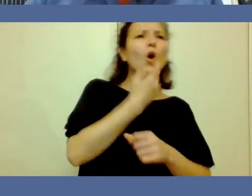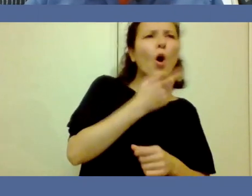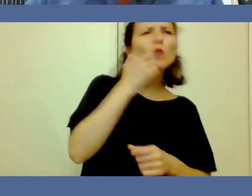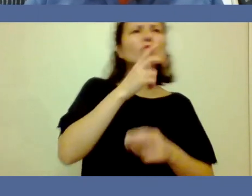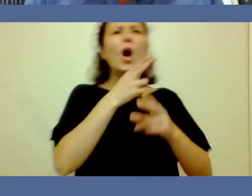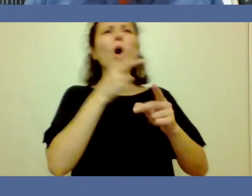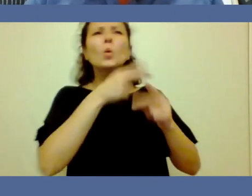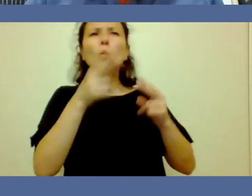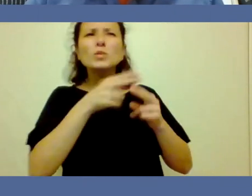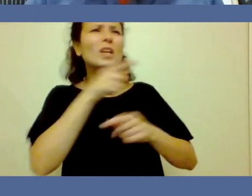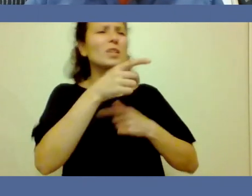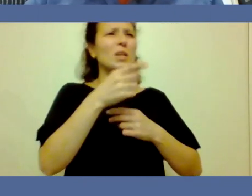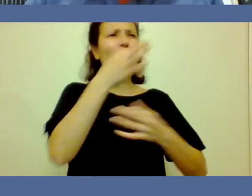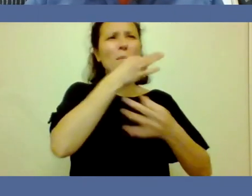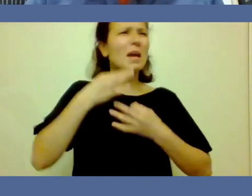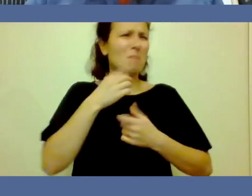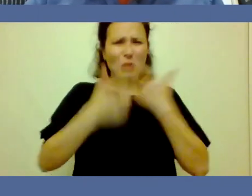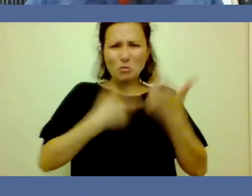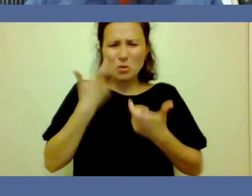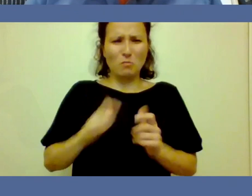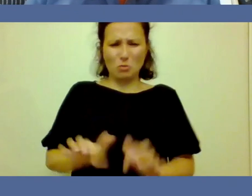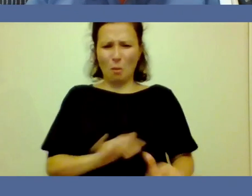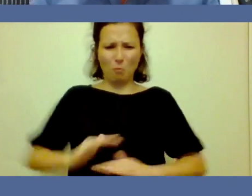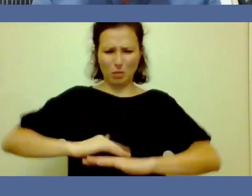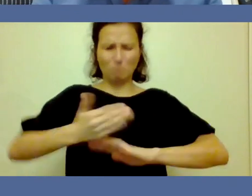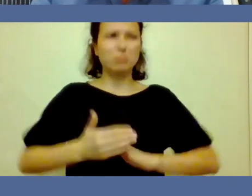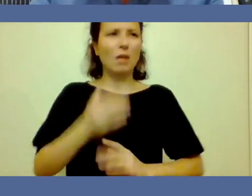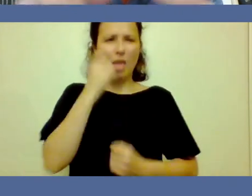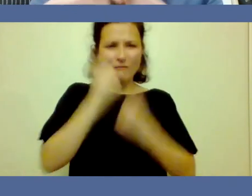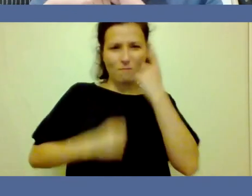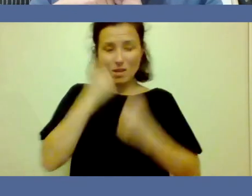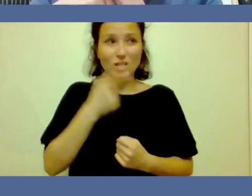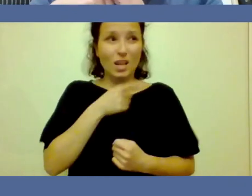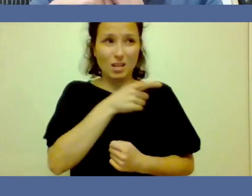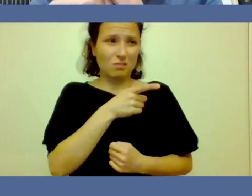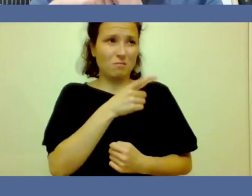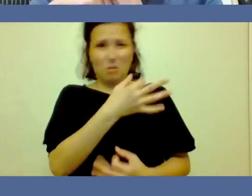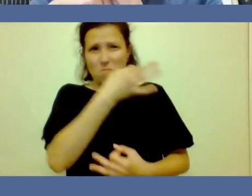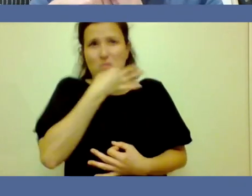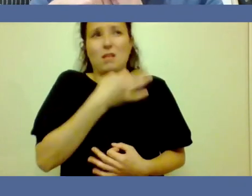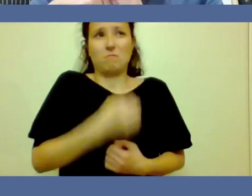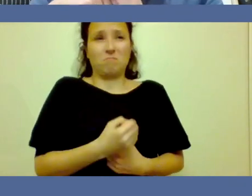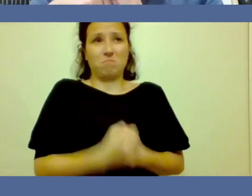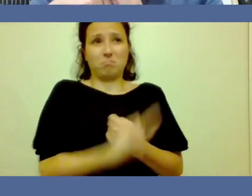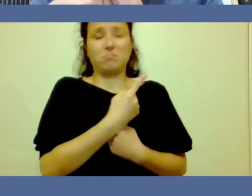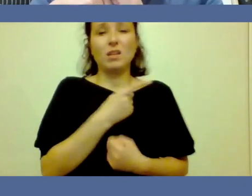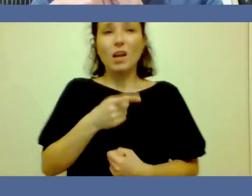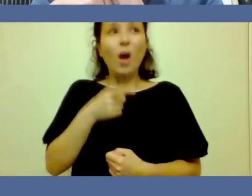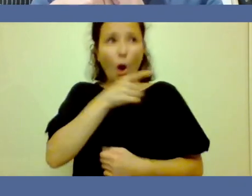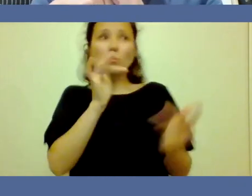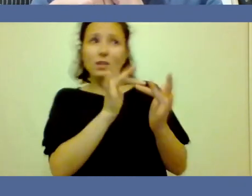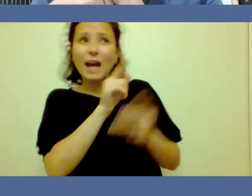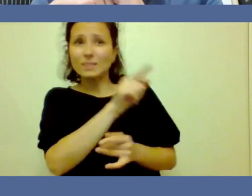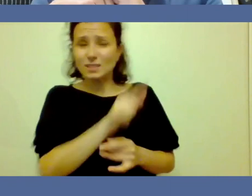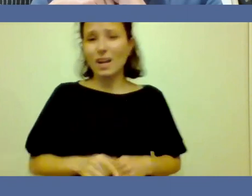przy tym komputerze i coś wymyślasz. I to dokładnie jest tak, jak mówię. Oni mają rację. Ja po prostu siedzę przy